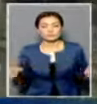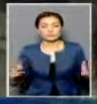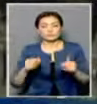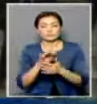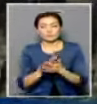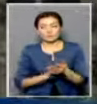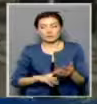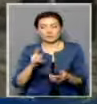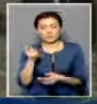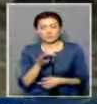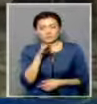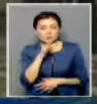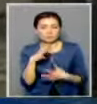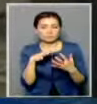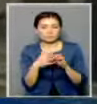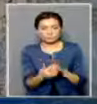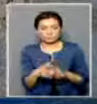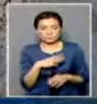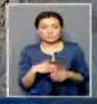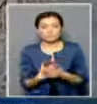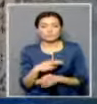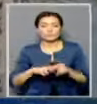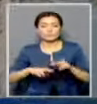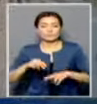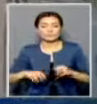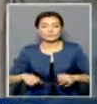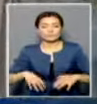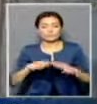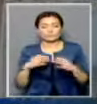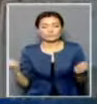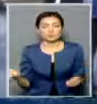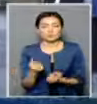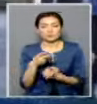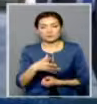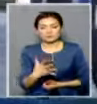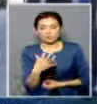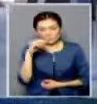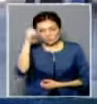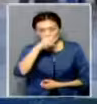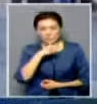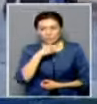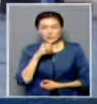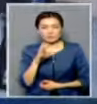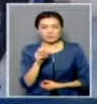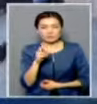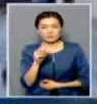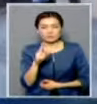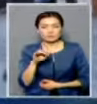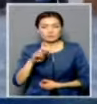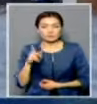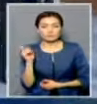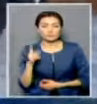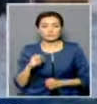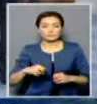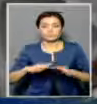кейін жаугершілік уақытында қираған. Жаңа мінәжат орнының ғимараты көптің қолдауымен 2005-ші жылы Қазан хандығы дәуірінің